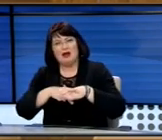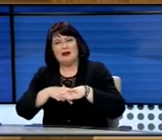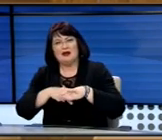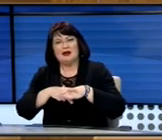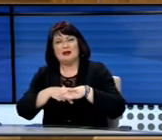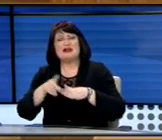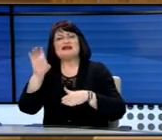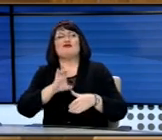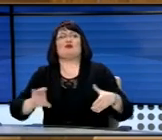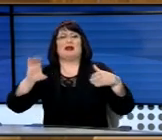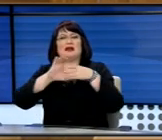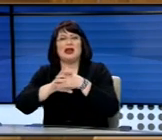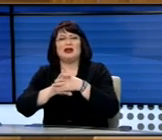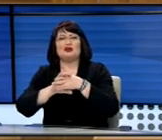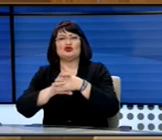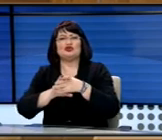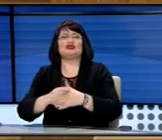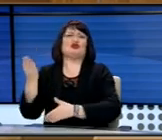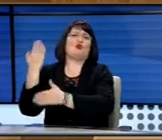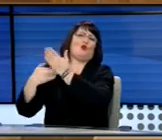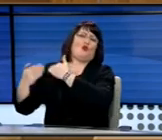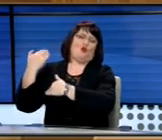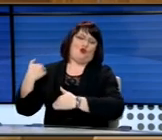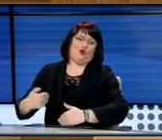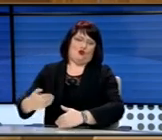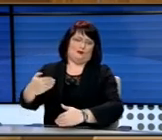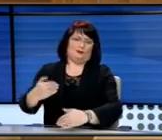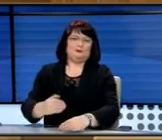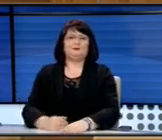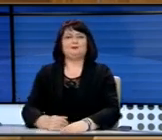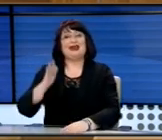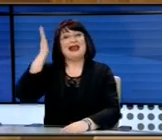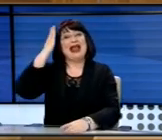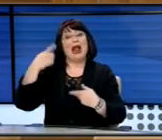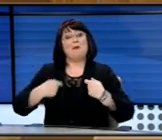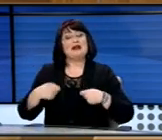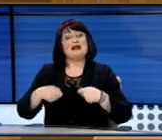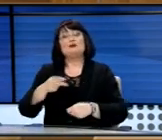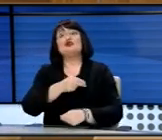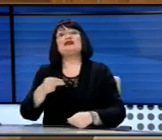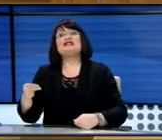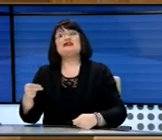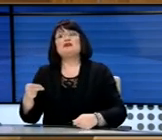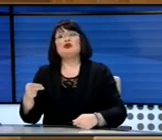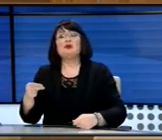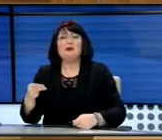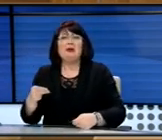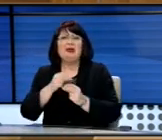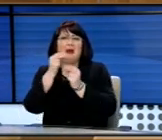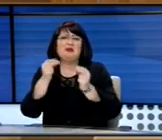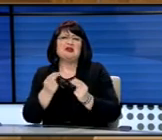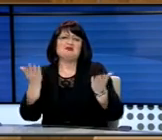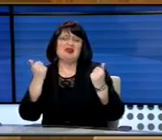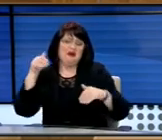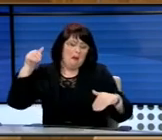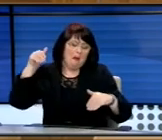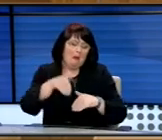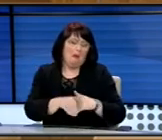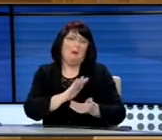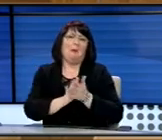συνολικά η Ευρωπαϊκή Ένωση όλο το προηγούμενο διάστημα. Καπιταλισμός σημαίνει μπρος γκρεμός και πίσω ρέμα για